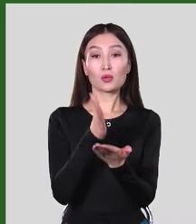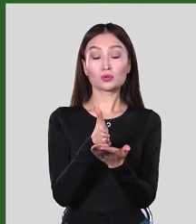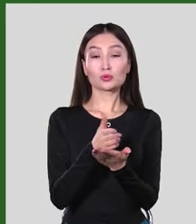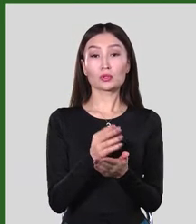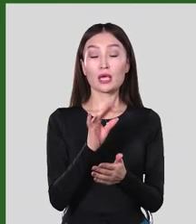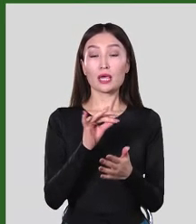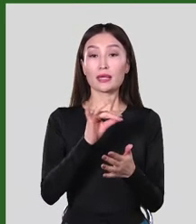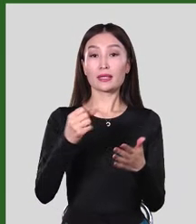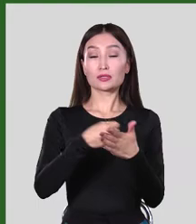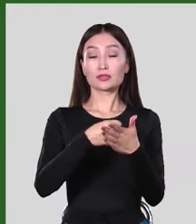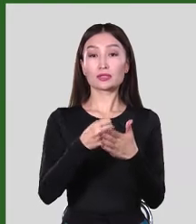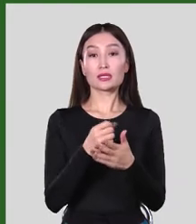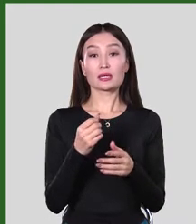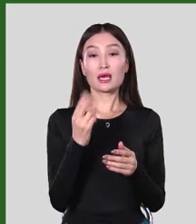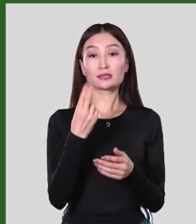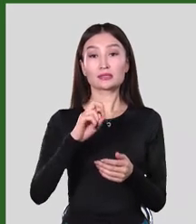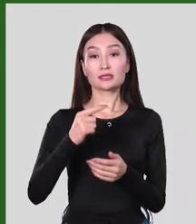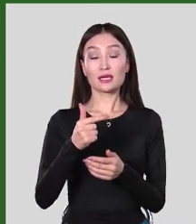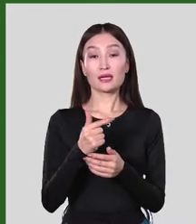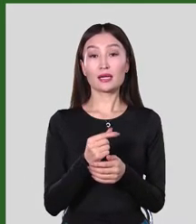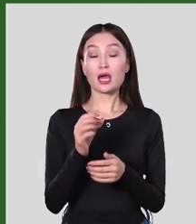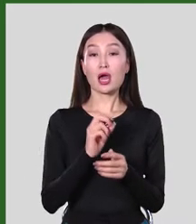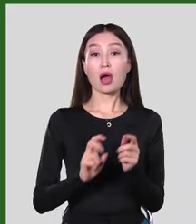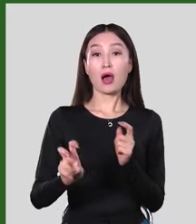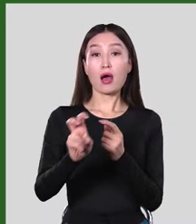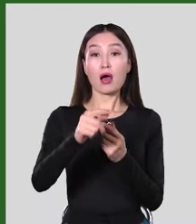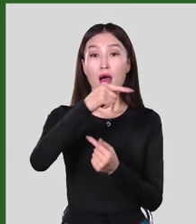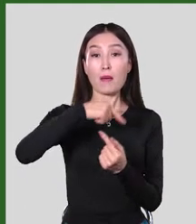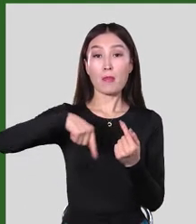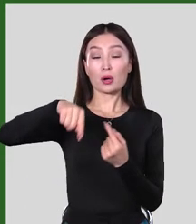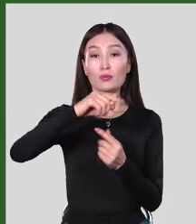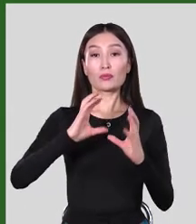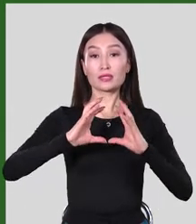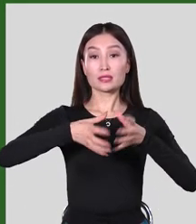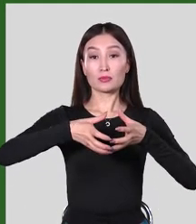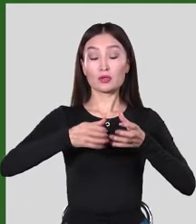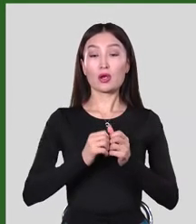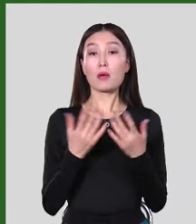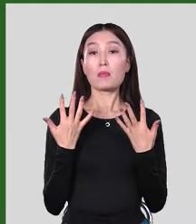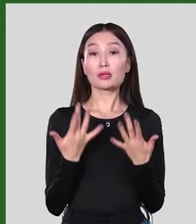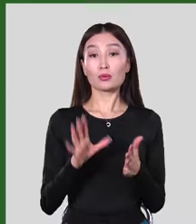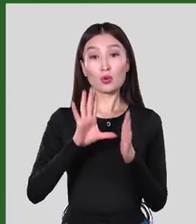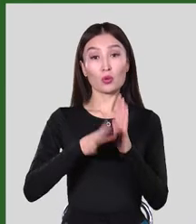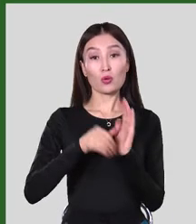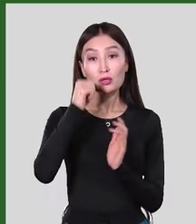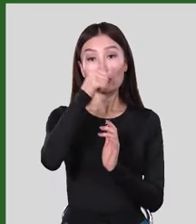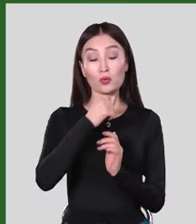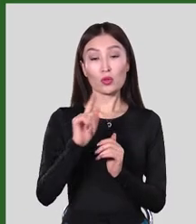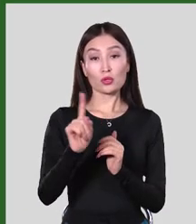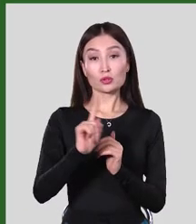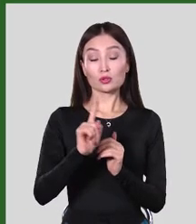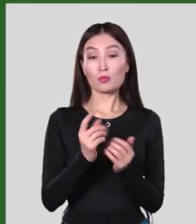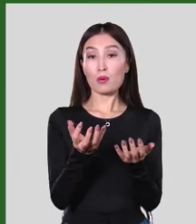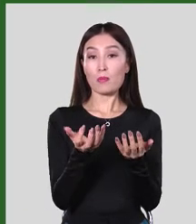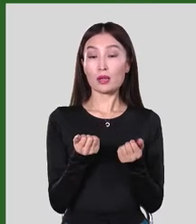и достичь заветной цели, обогнув земной шар. Потребовались долгие годы для того,